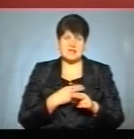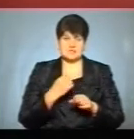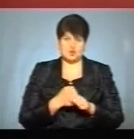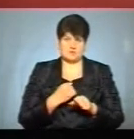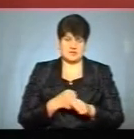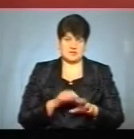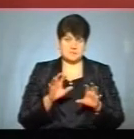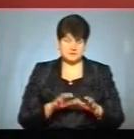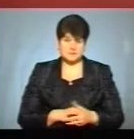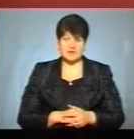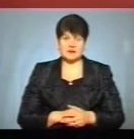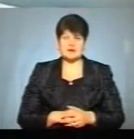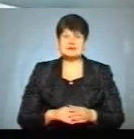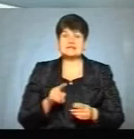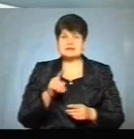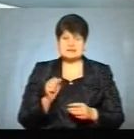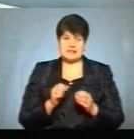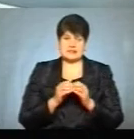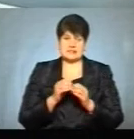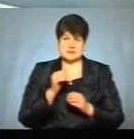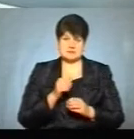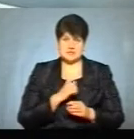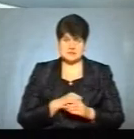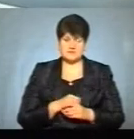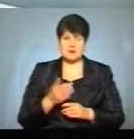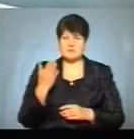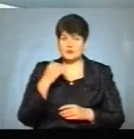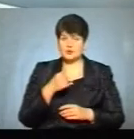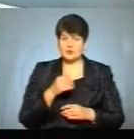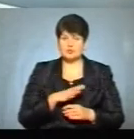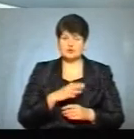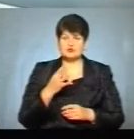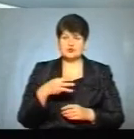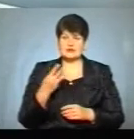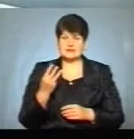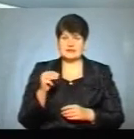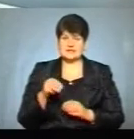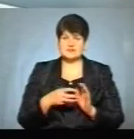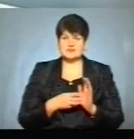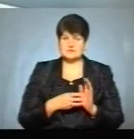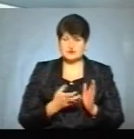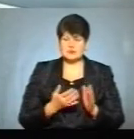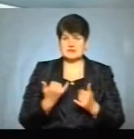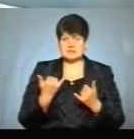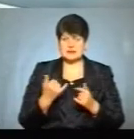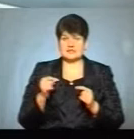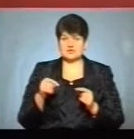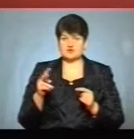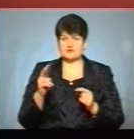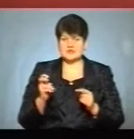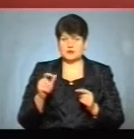від січня до листопада? Так. Так, минулого року це було 43,800, ну зараз на 1200 менше.